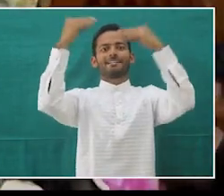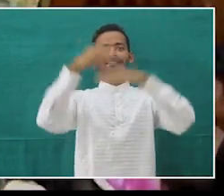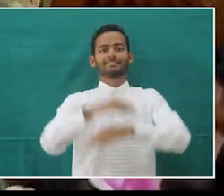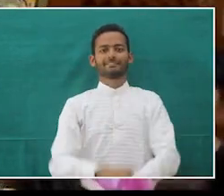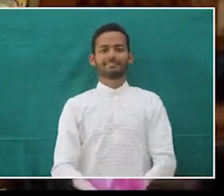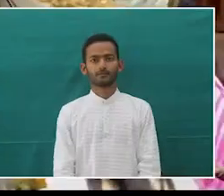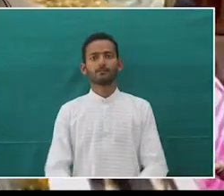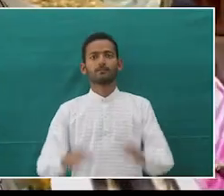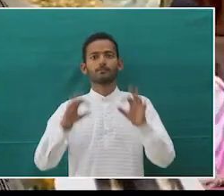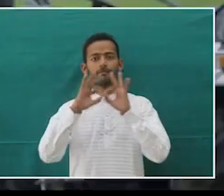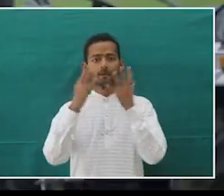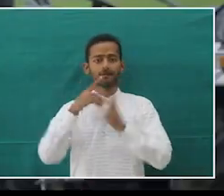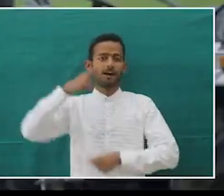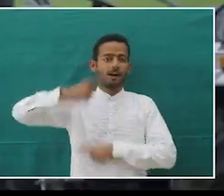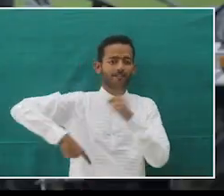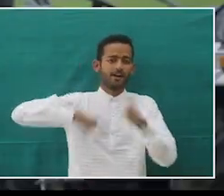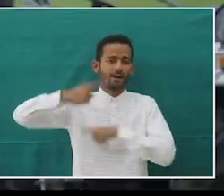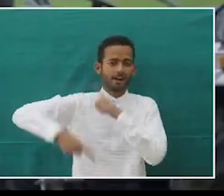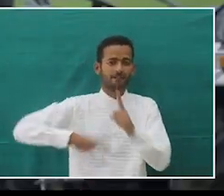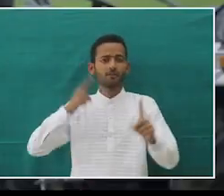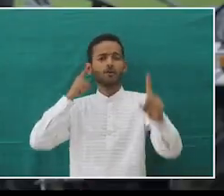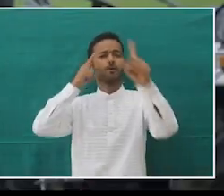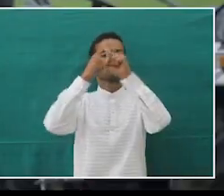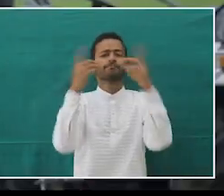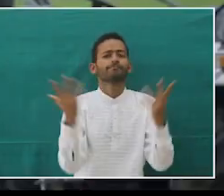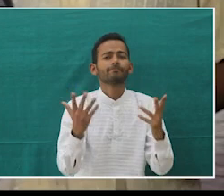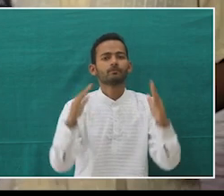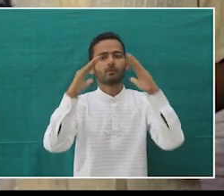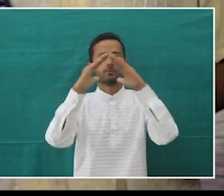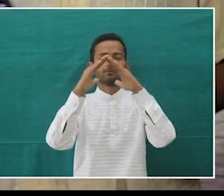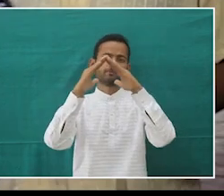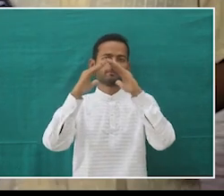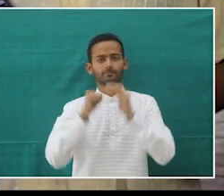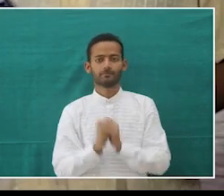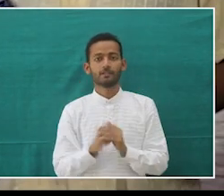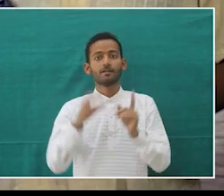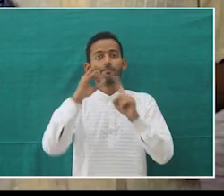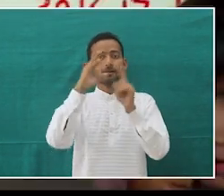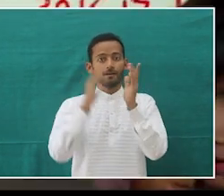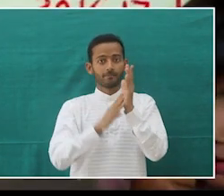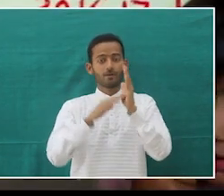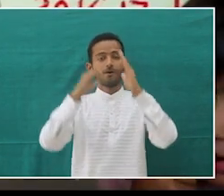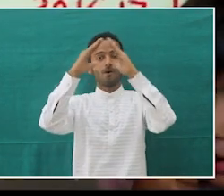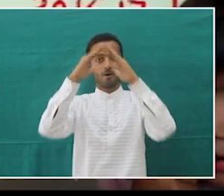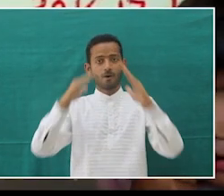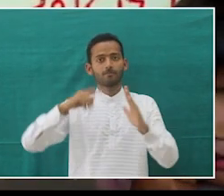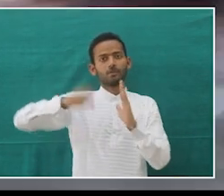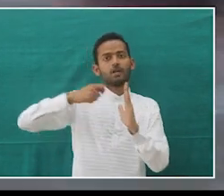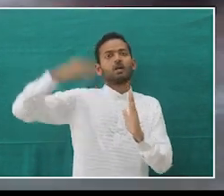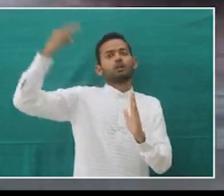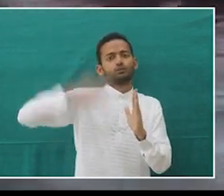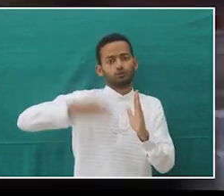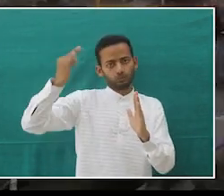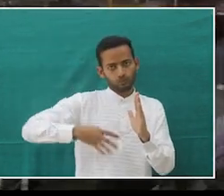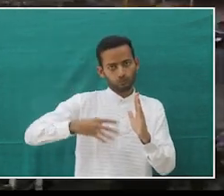जनता को अपने कम करवाने में आसानी होने लगी हर परिवार का एक होता है और